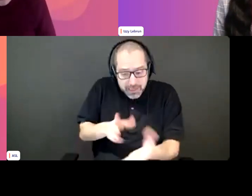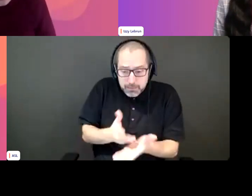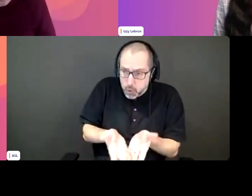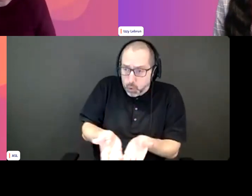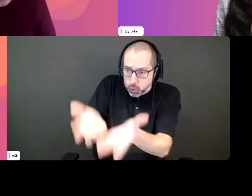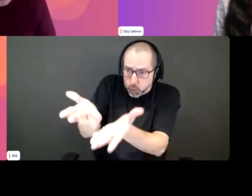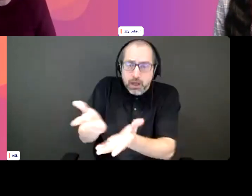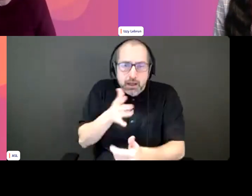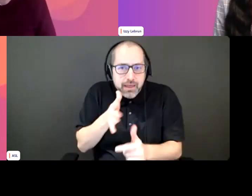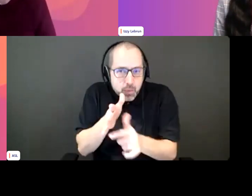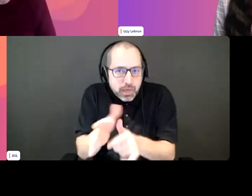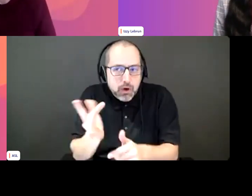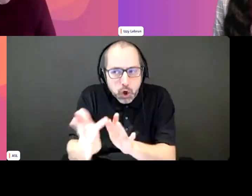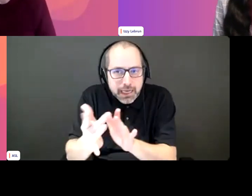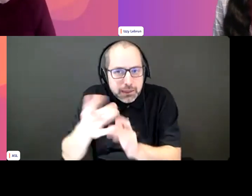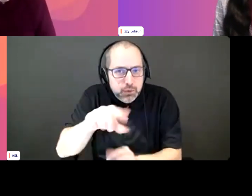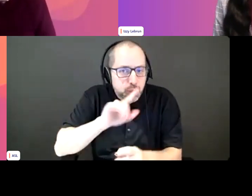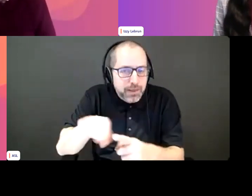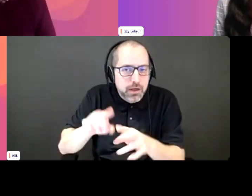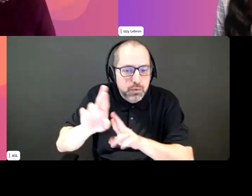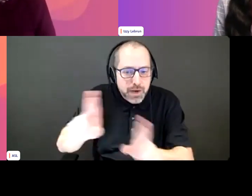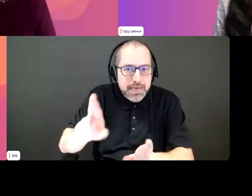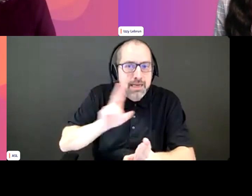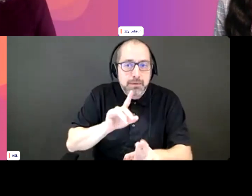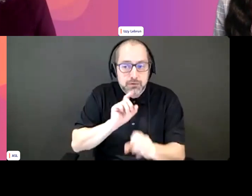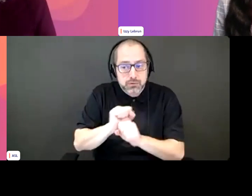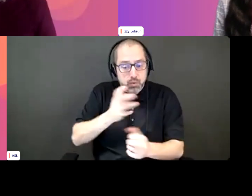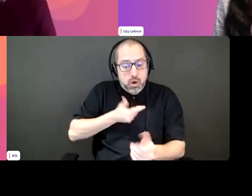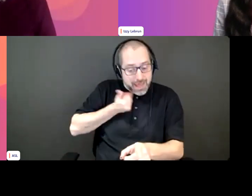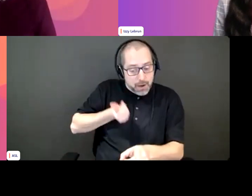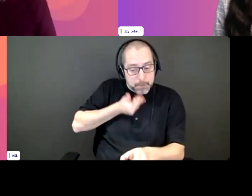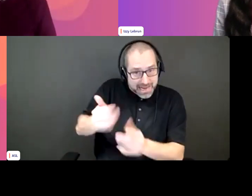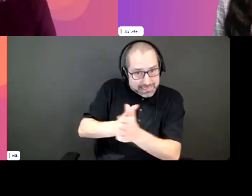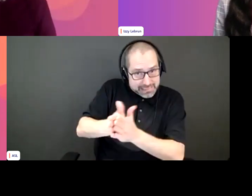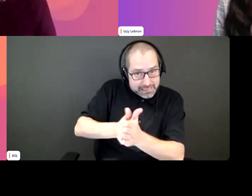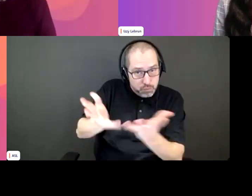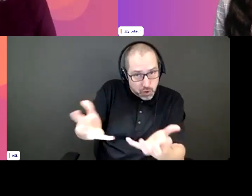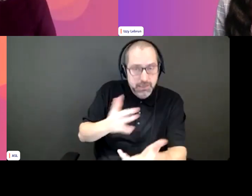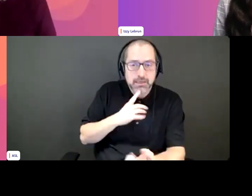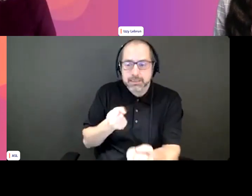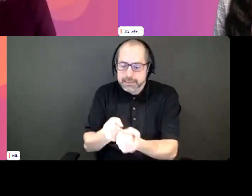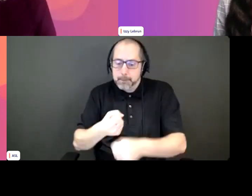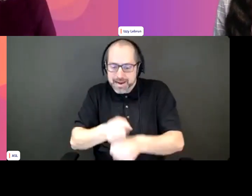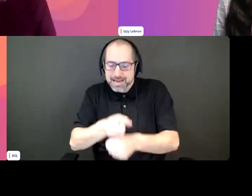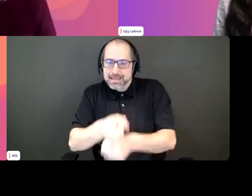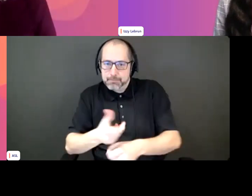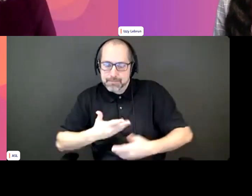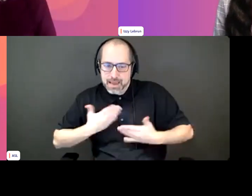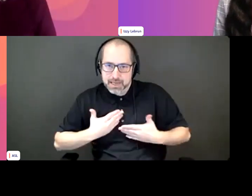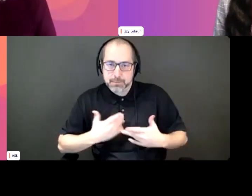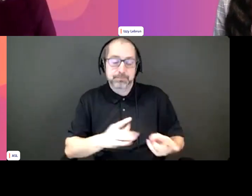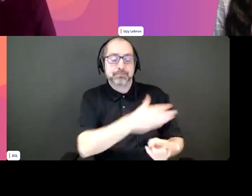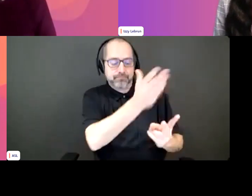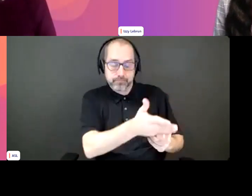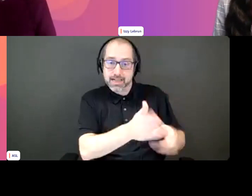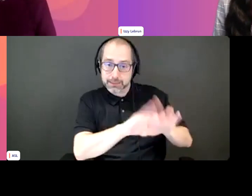qui partir et vous en seront gré et pourront donc mieux aller vers vous par la